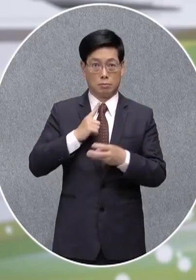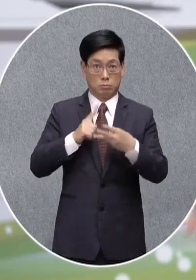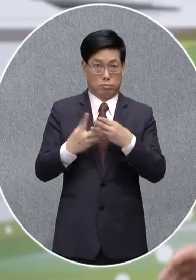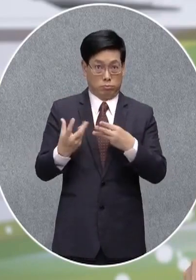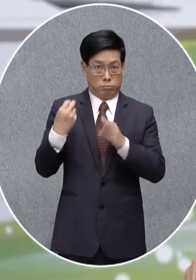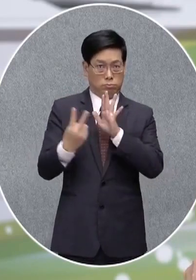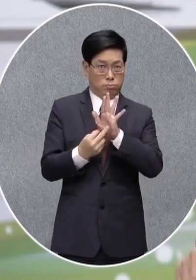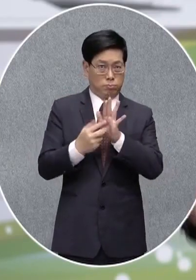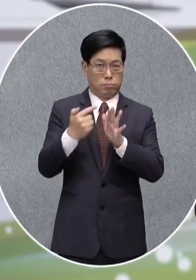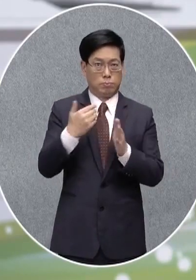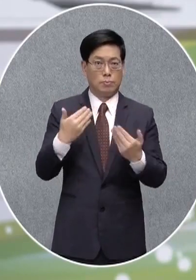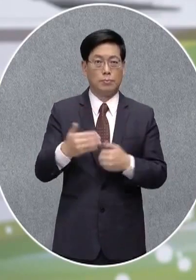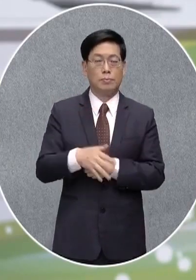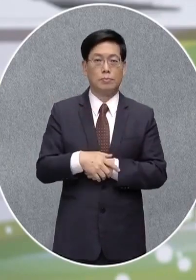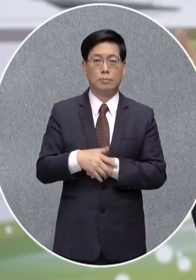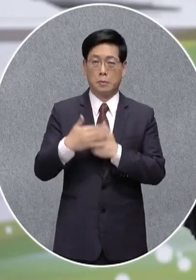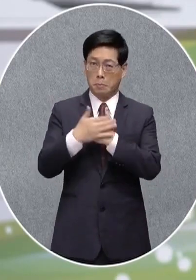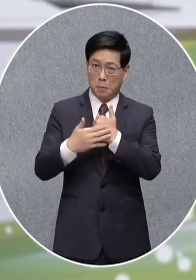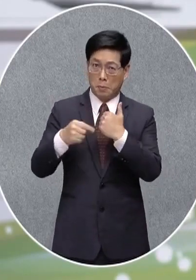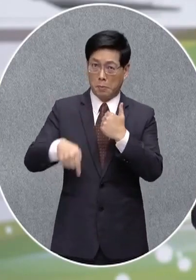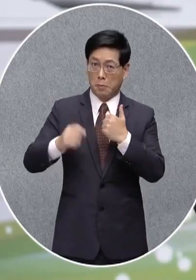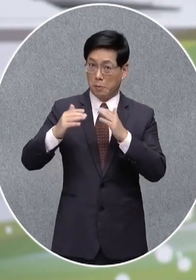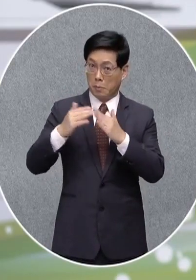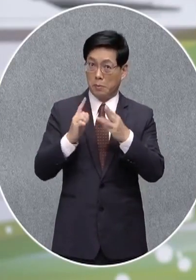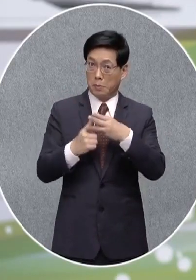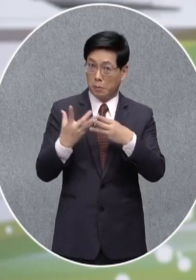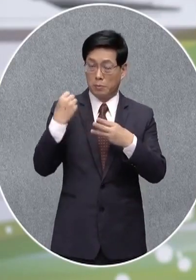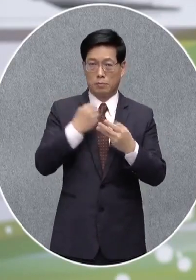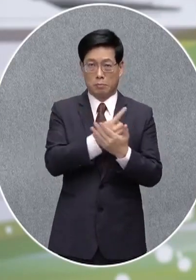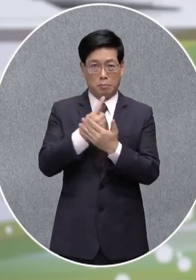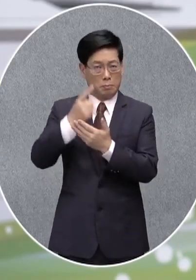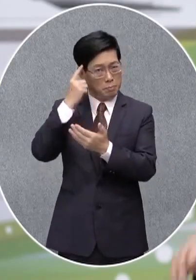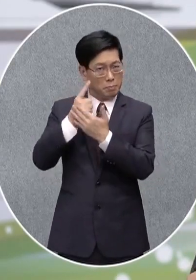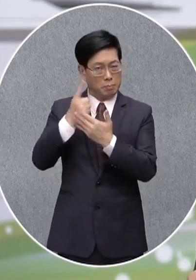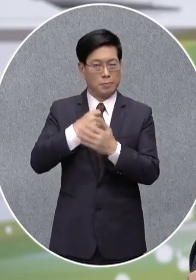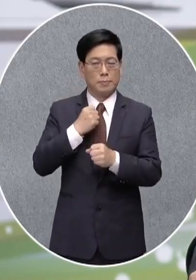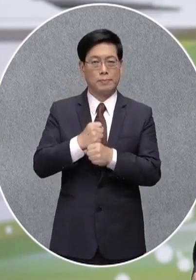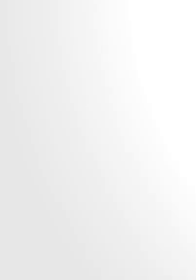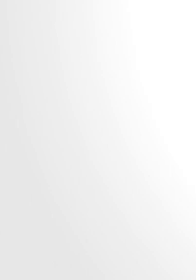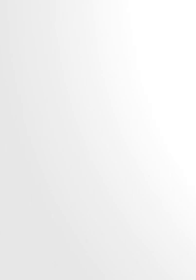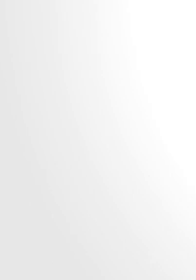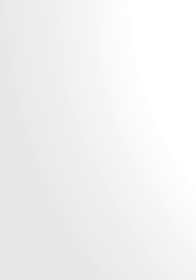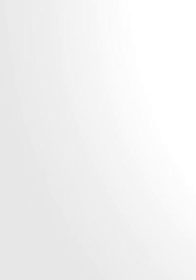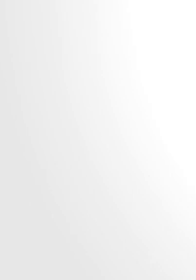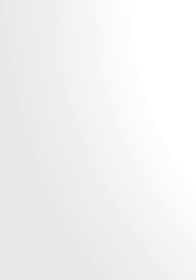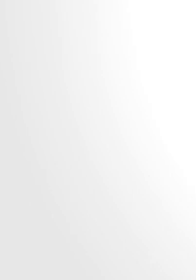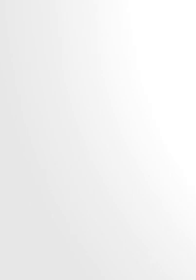立场都说得很清楚，保护这个国家的主权是每一天要做的事情。